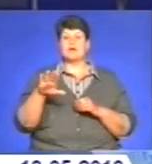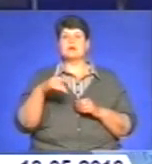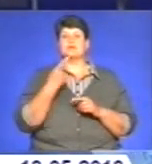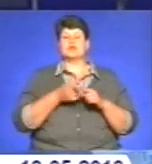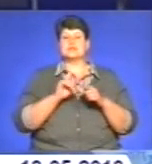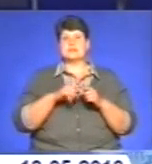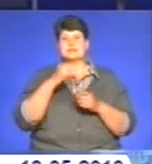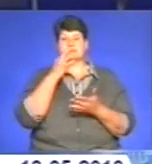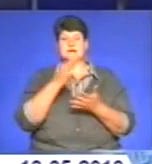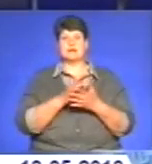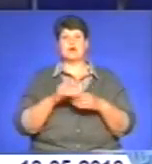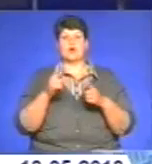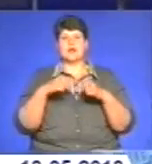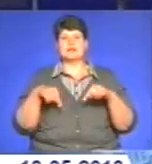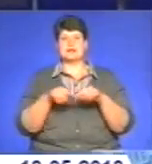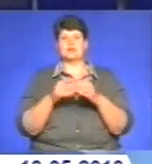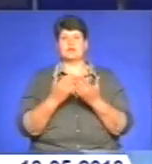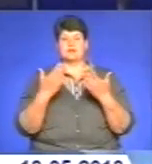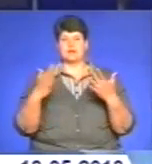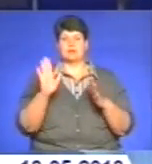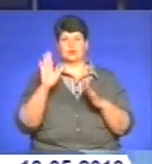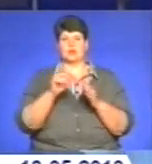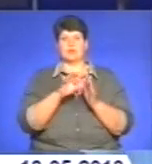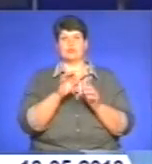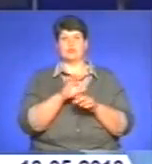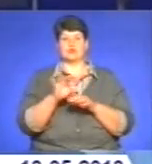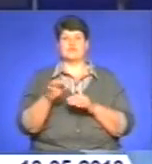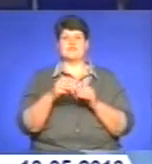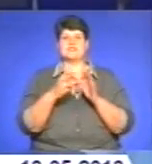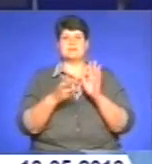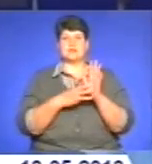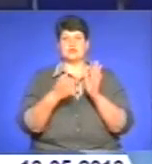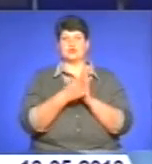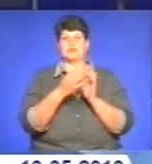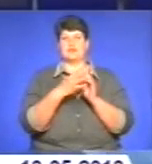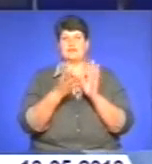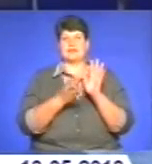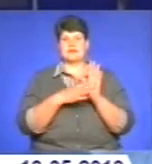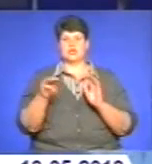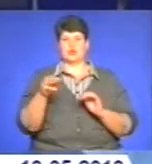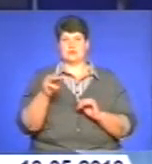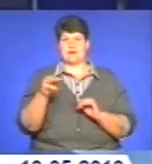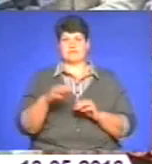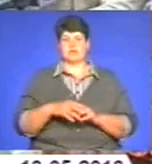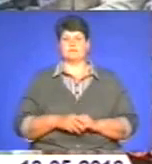організатори виставки, яка триватиме у Тернополі з 18 до 19 травня. Деталі у сюжеті.